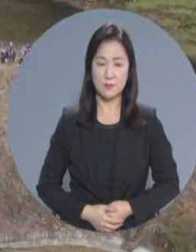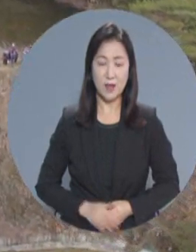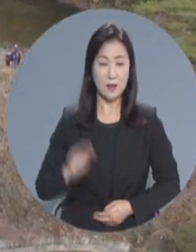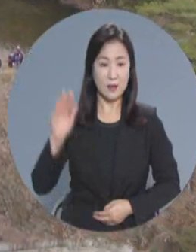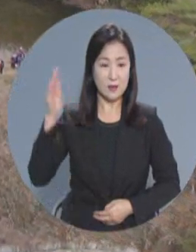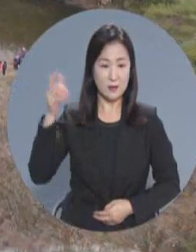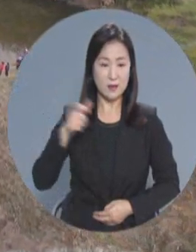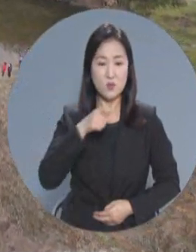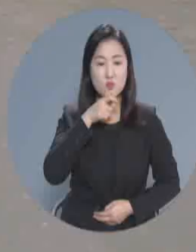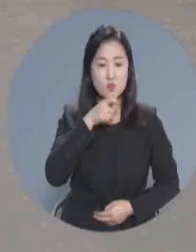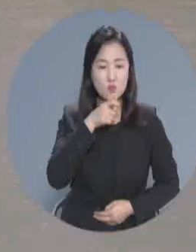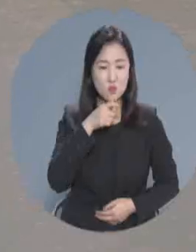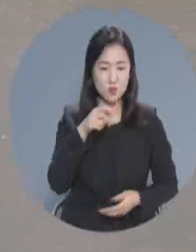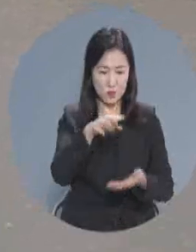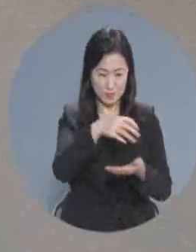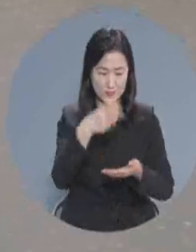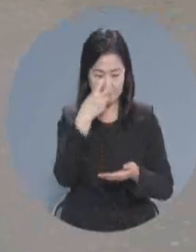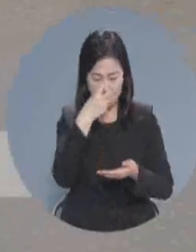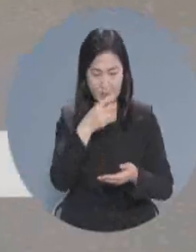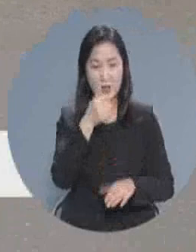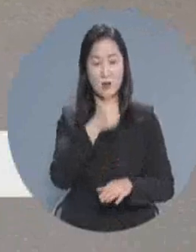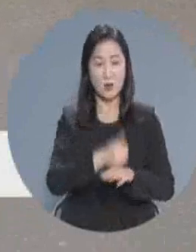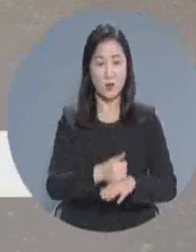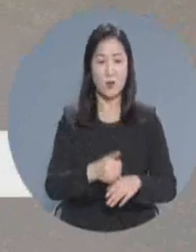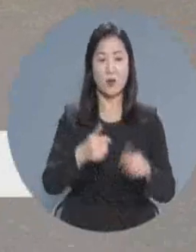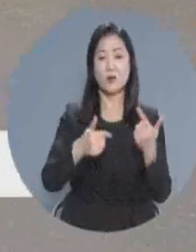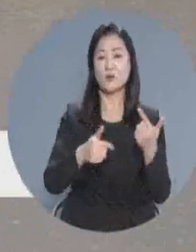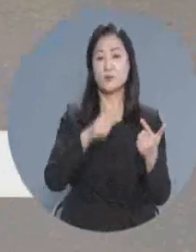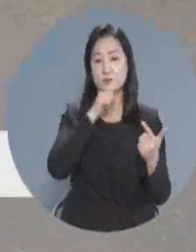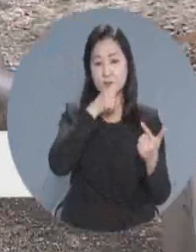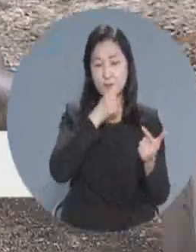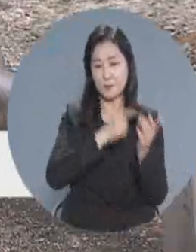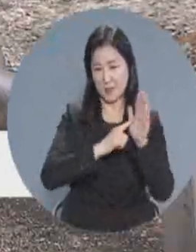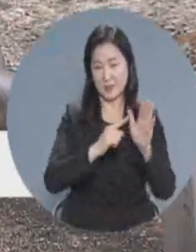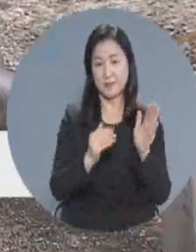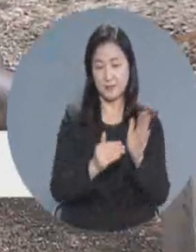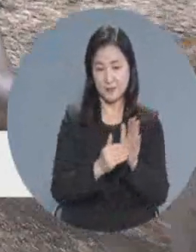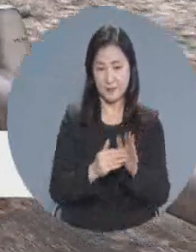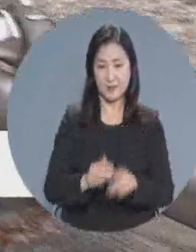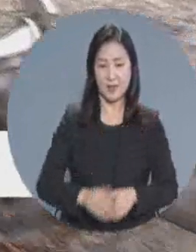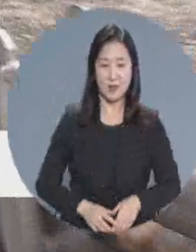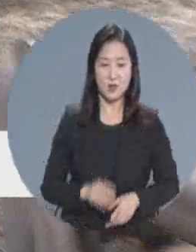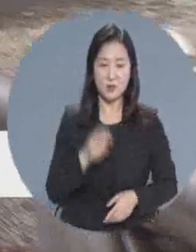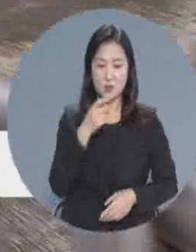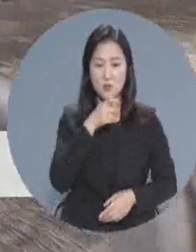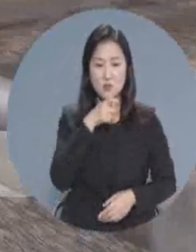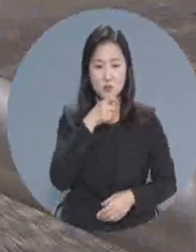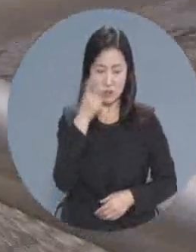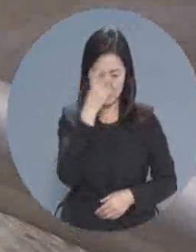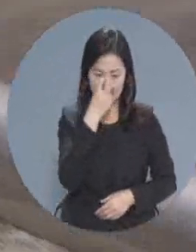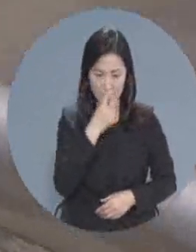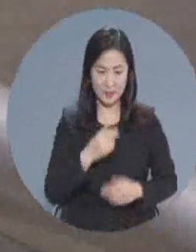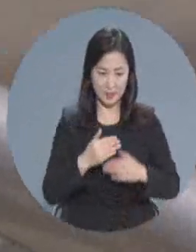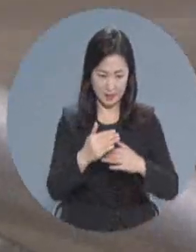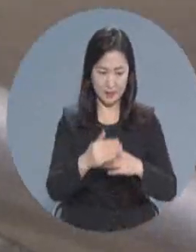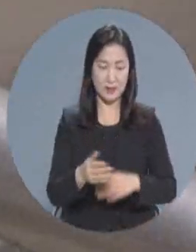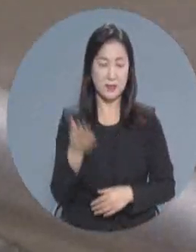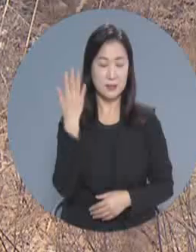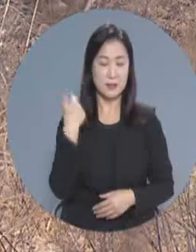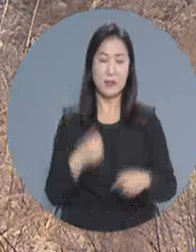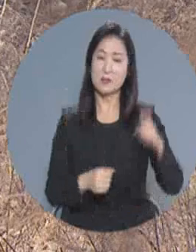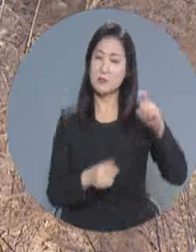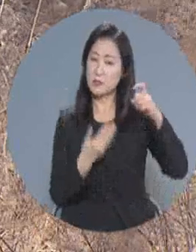최근 수질검사에서 6등급 판정을 받은 순천 충내 저수지. 수질검사가 실시된 건 지난달 9일